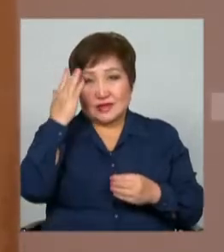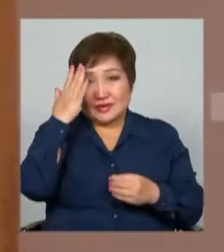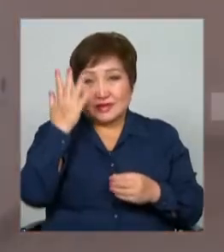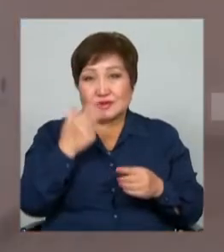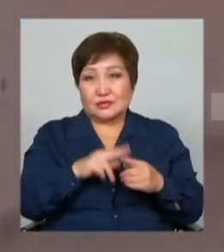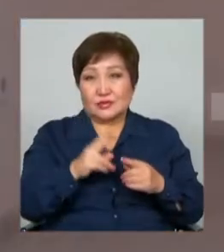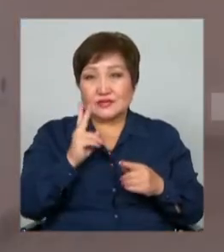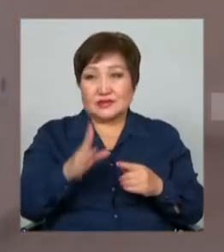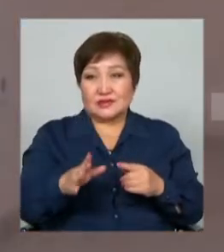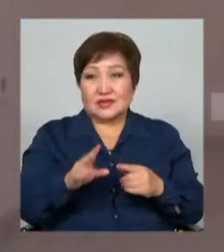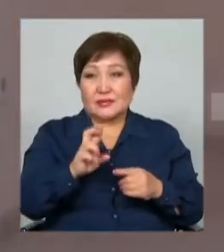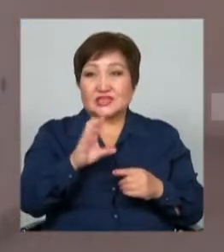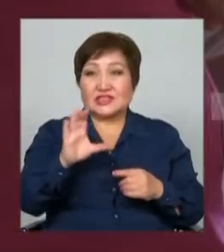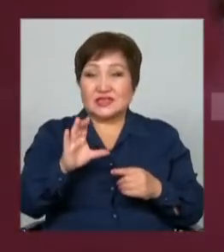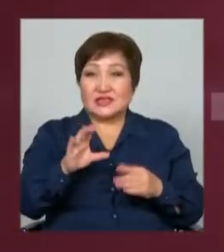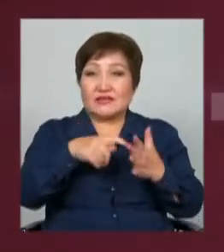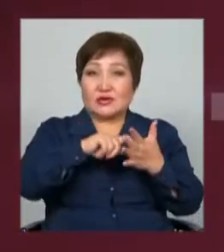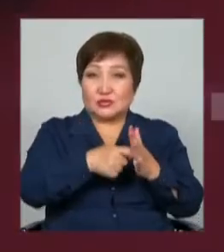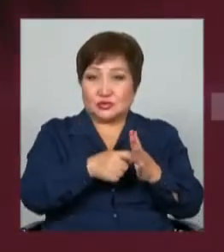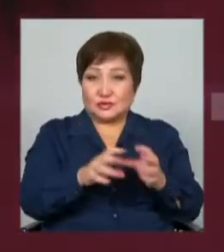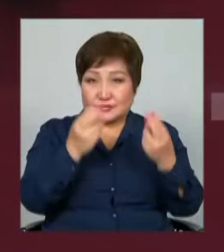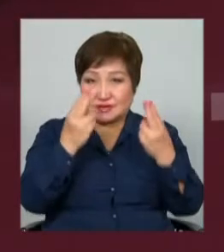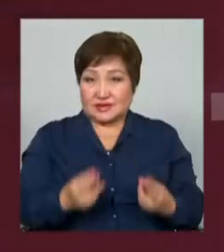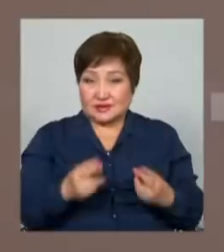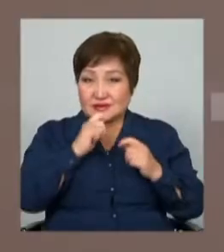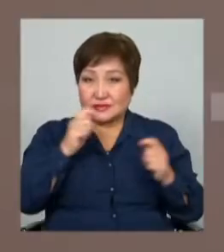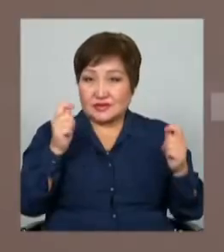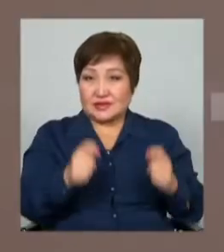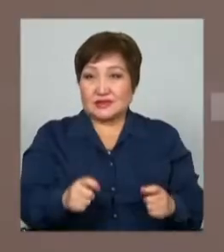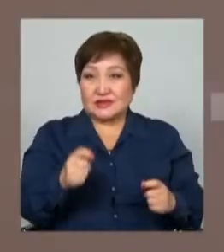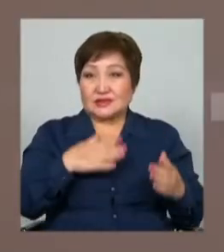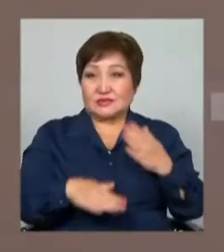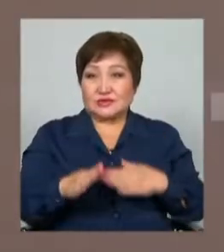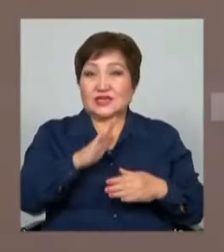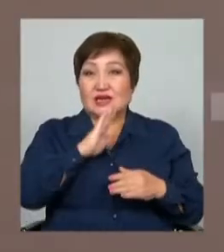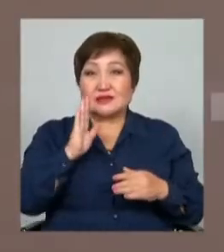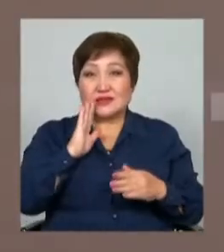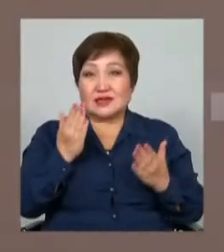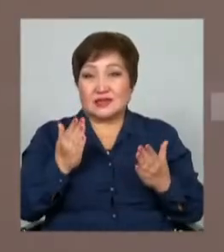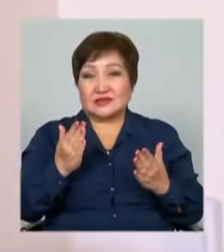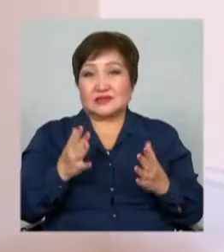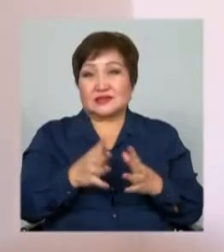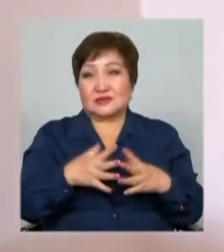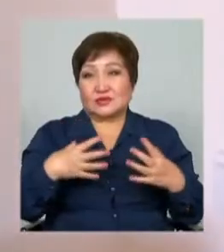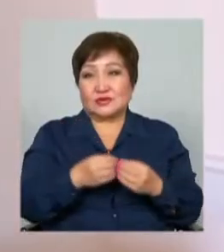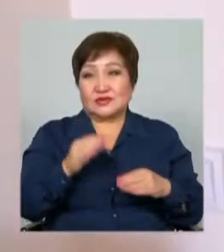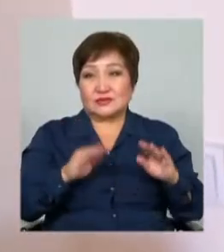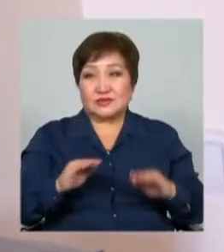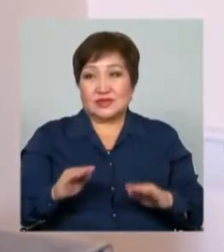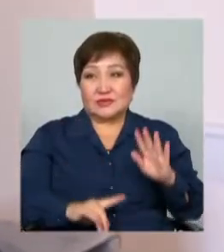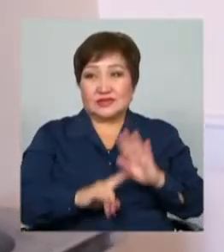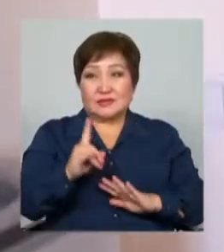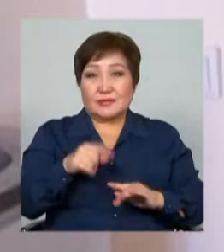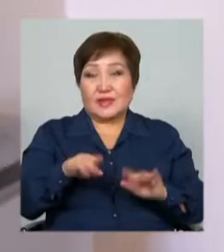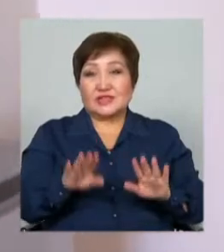Бақытжан Сағынтаев арнайы тапсырған еді. Бақыттан балбұл жайнаған ана қазір қоныстың қамына кірісіп кеткен. Мына жерде біздің кухнямыз